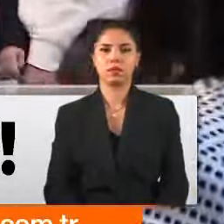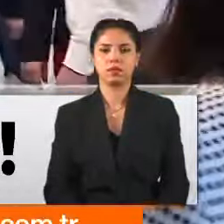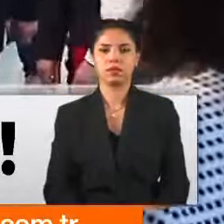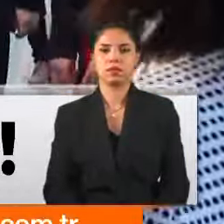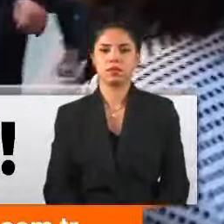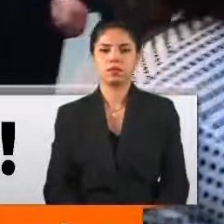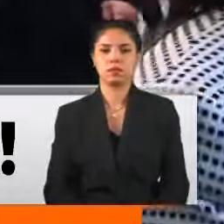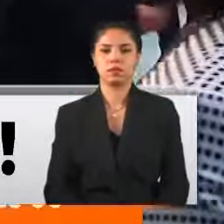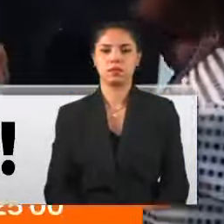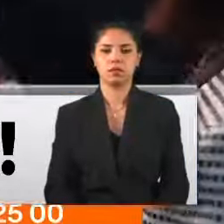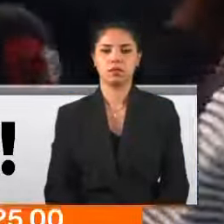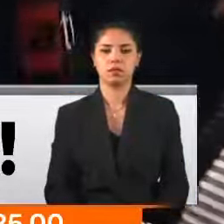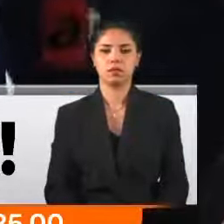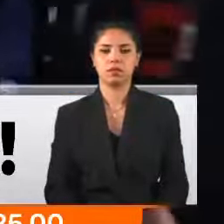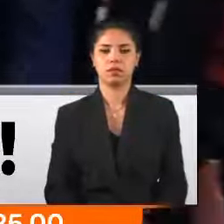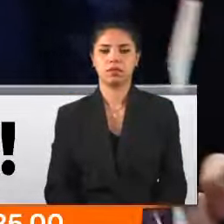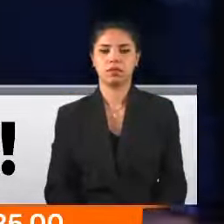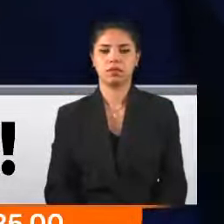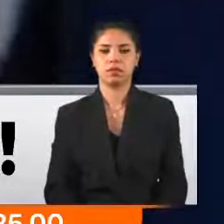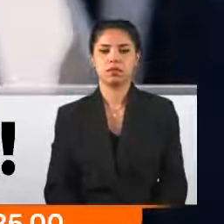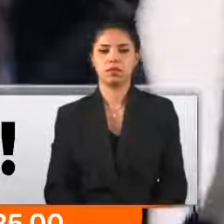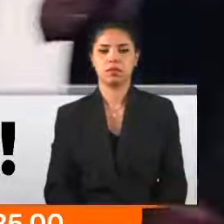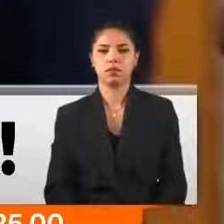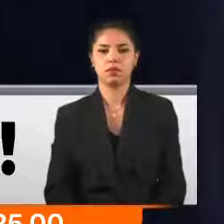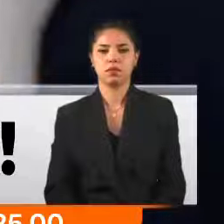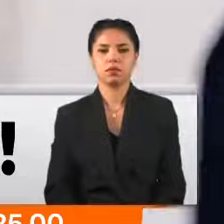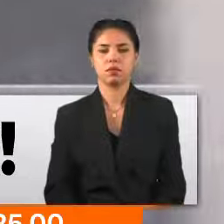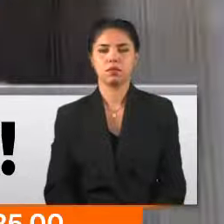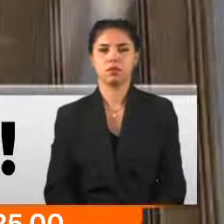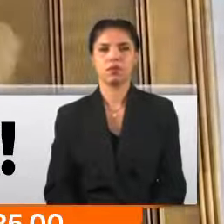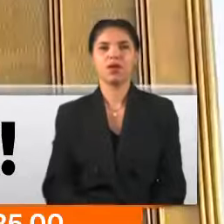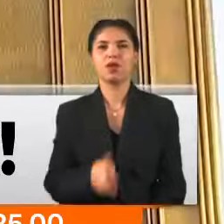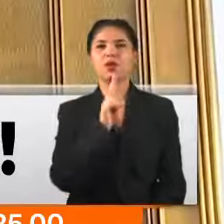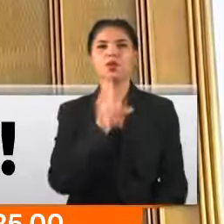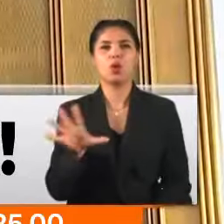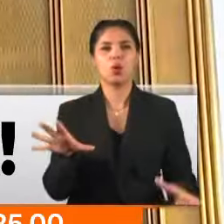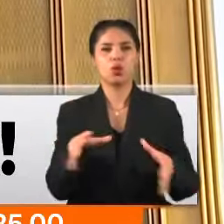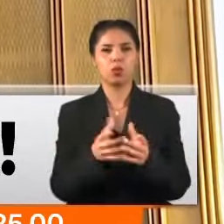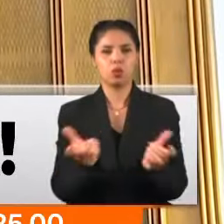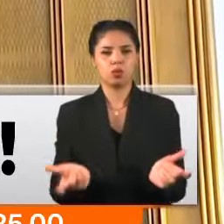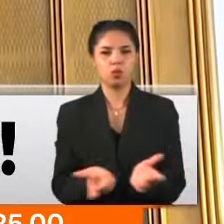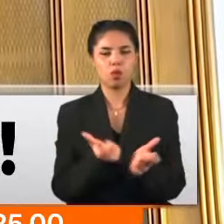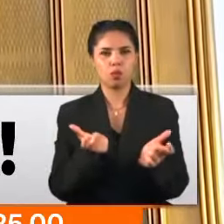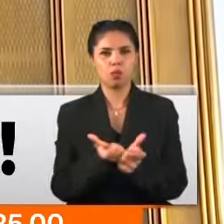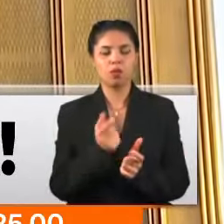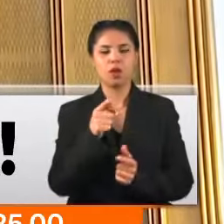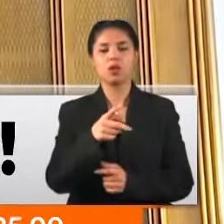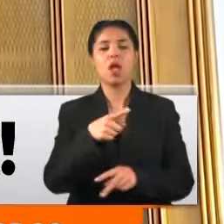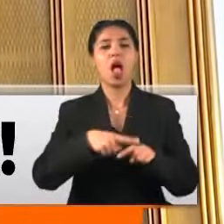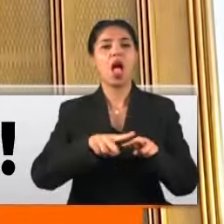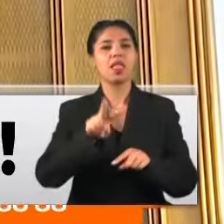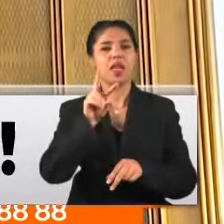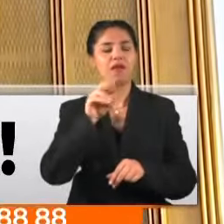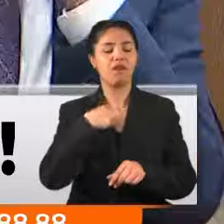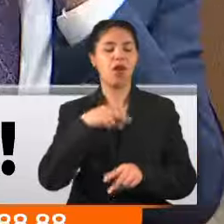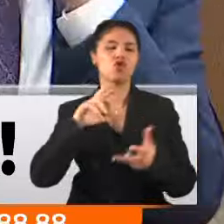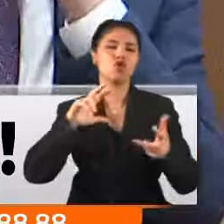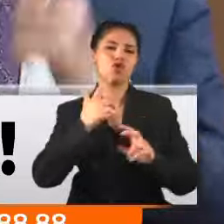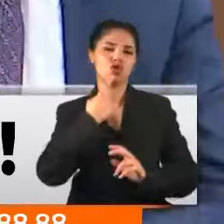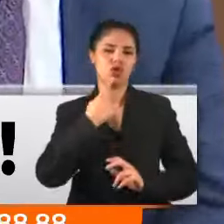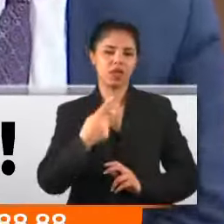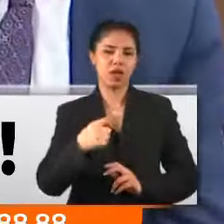Sayın Genel Başkan hoş geldiniz. Çıkışta buluşalım. Son grup toplantısında ATV'ye küstüm demişti. Bu kez